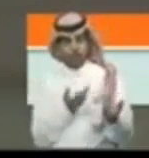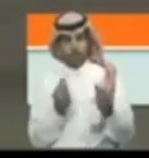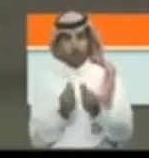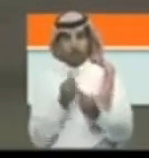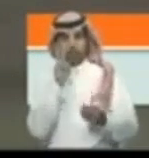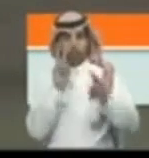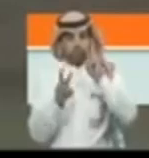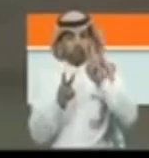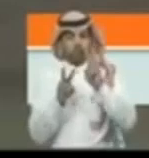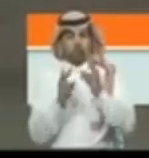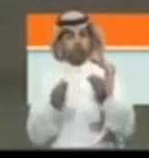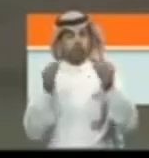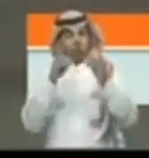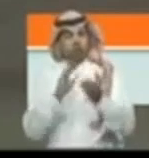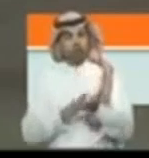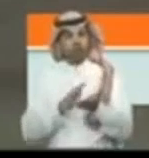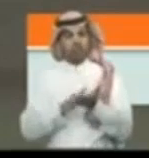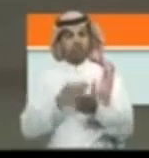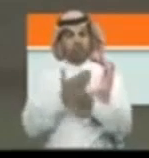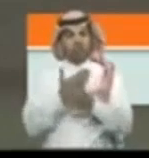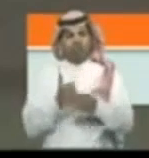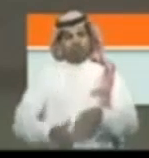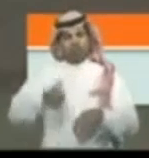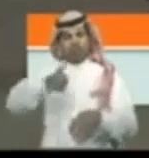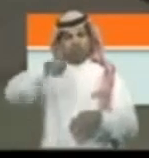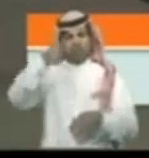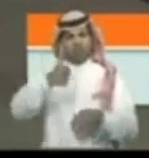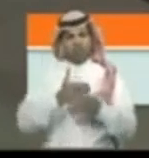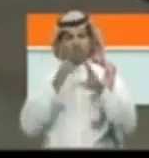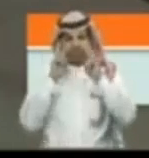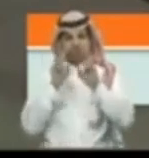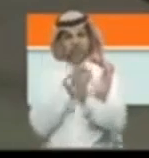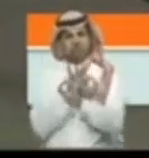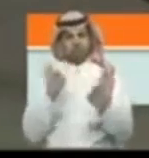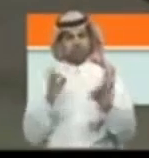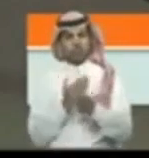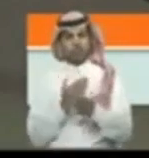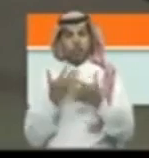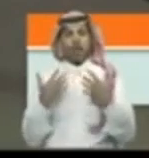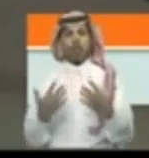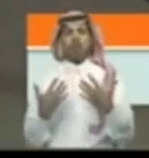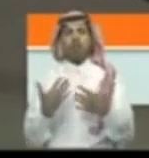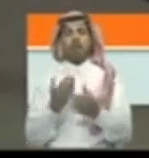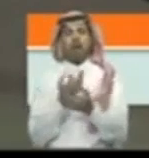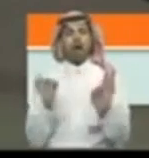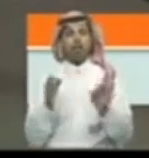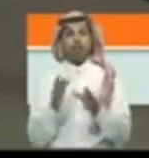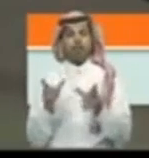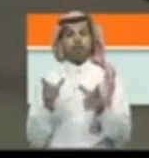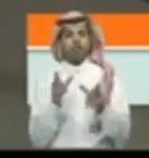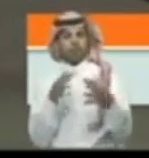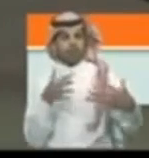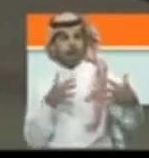حيث كان لحضوره إضافة على النجاح الذي شاهدناه جميعا بتأدية جميع